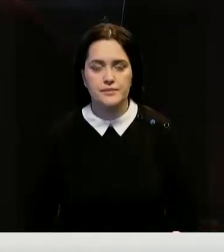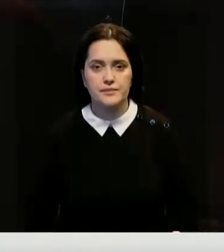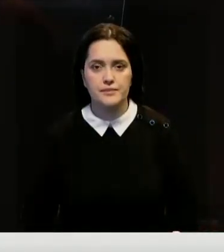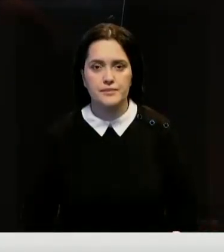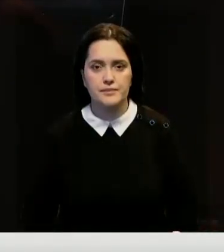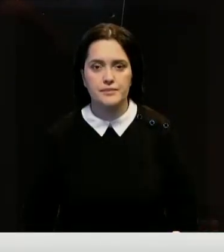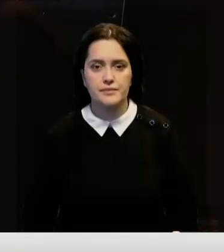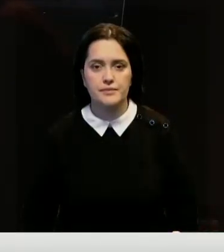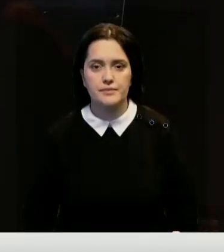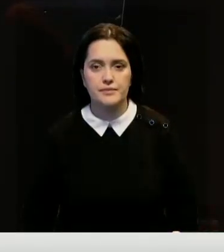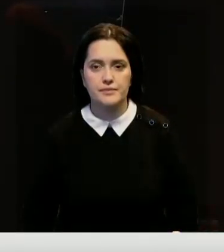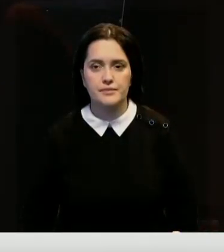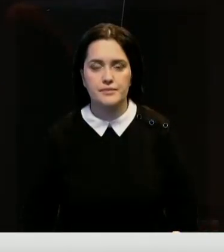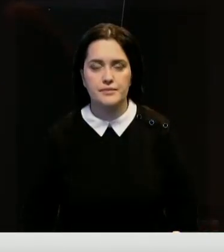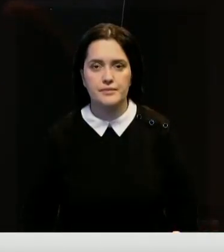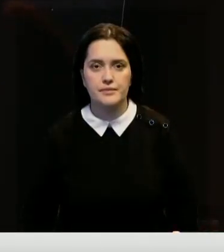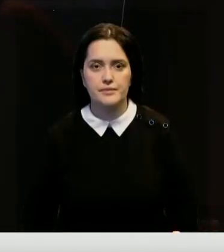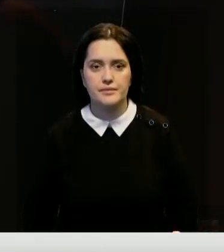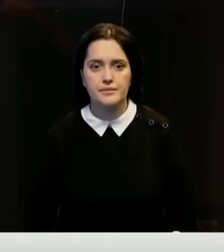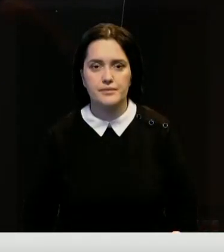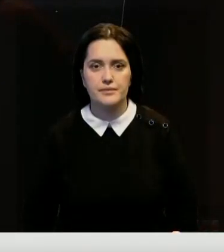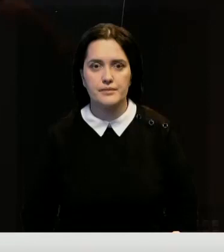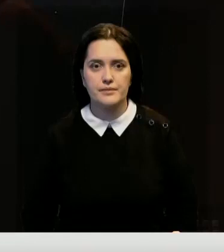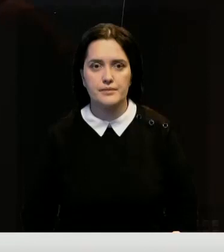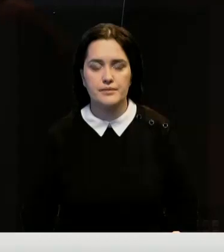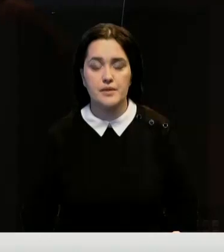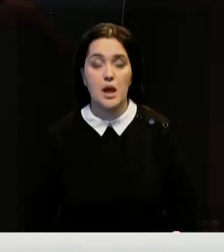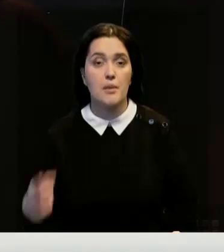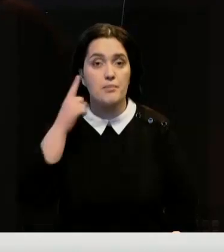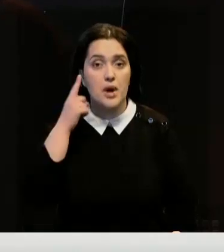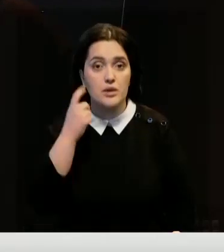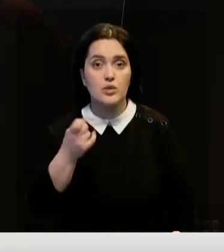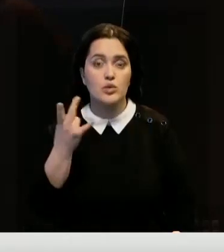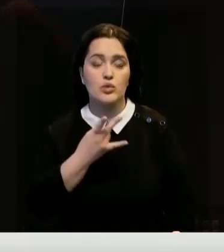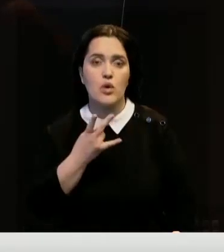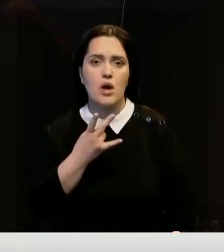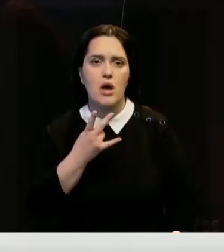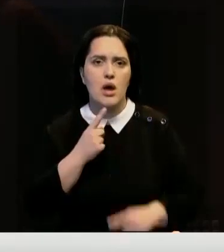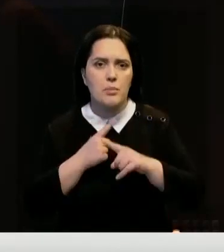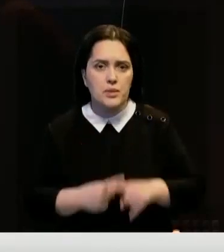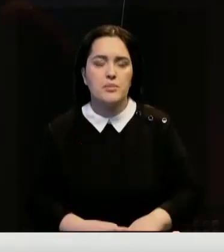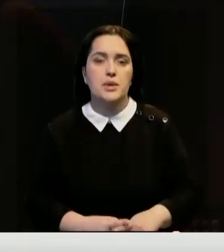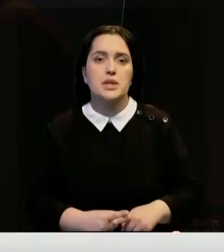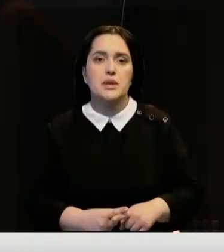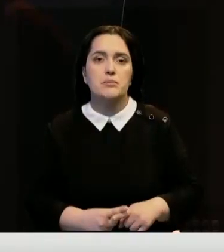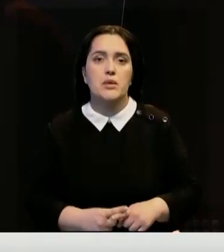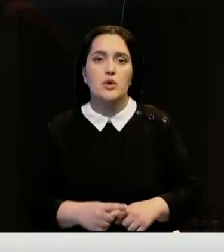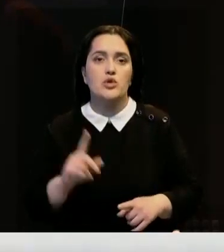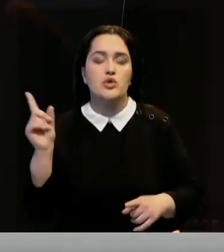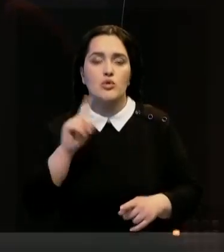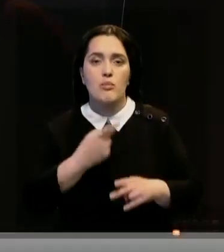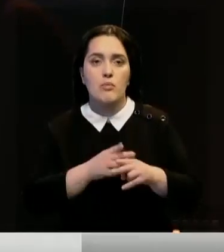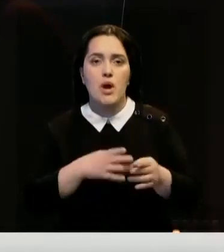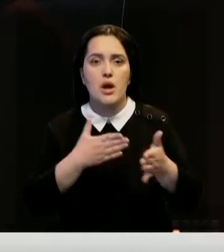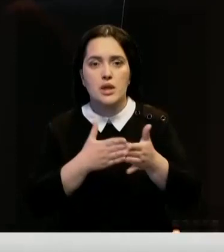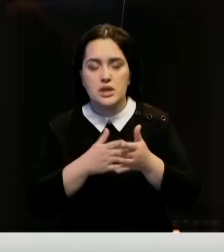умер things even он вызван основной посыл выразить оптимизм по поводу того что ограничение за коронавируса являются